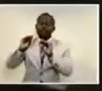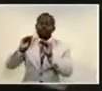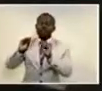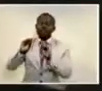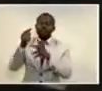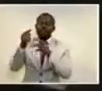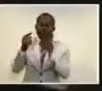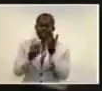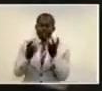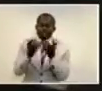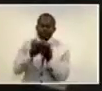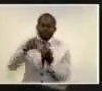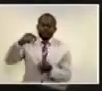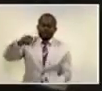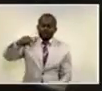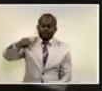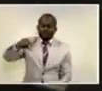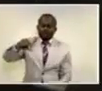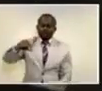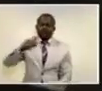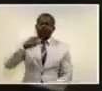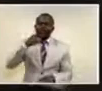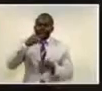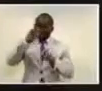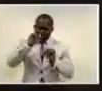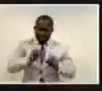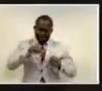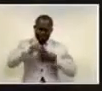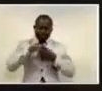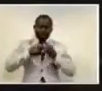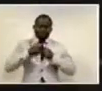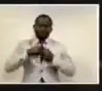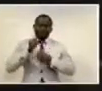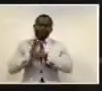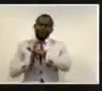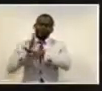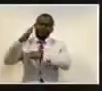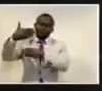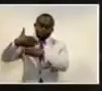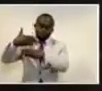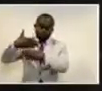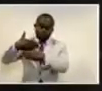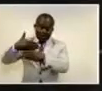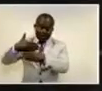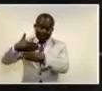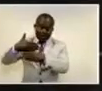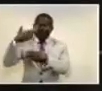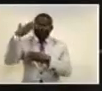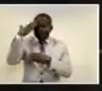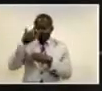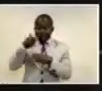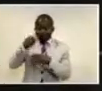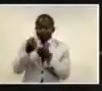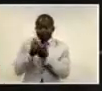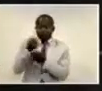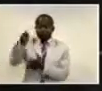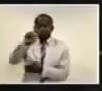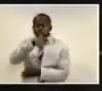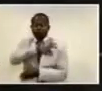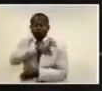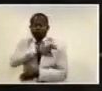ikintu kijyanye n'ubuziranenge byaba ari ibiguma hano byaba ari ibyambuka umupaka kuko ni nabyo bituma nabo